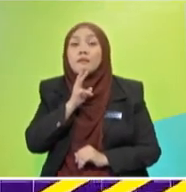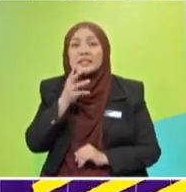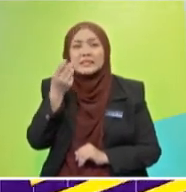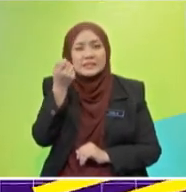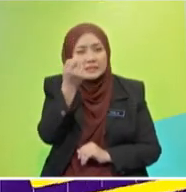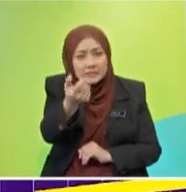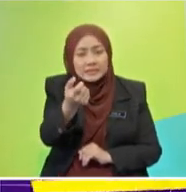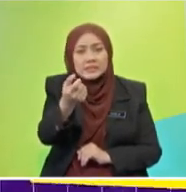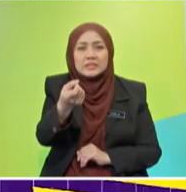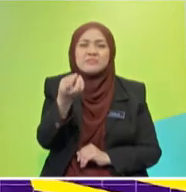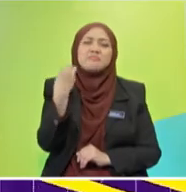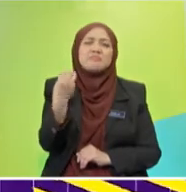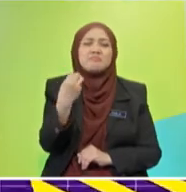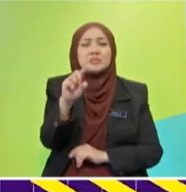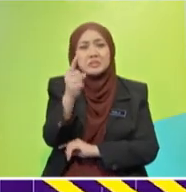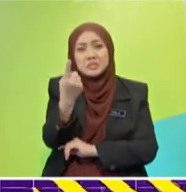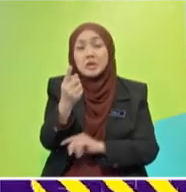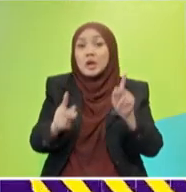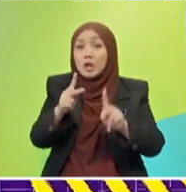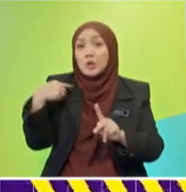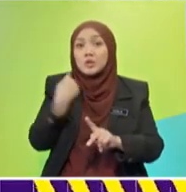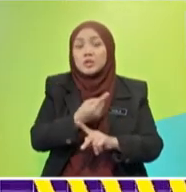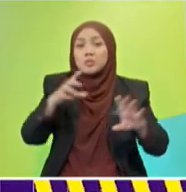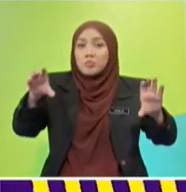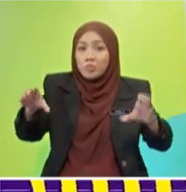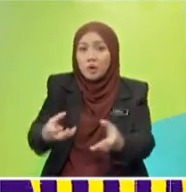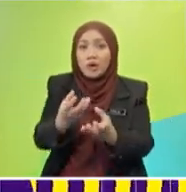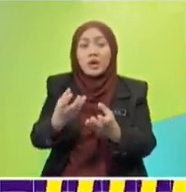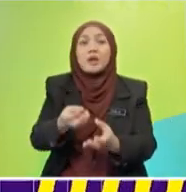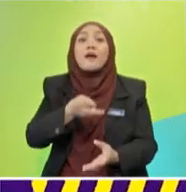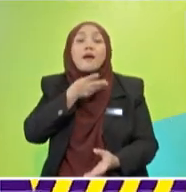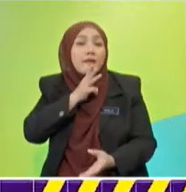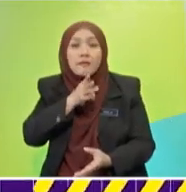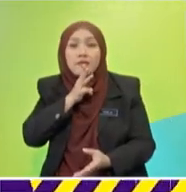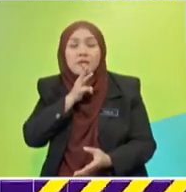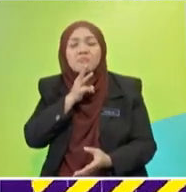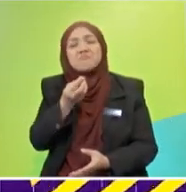kalau kita buat jus dengan buah matang dia